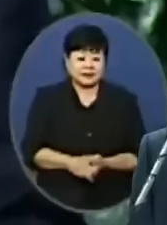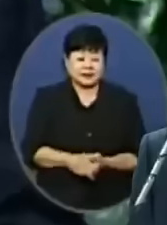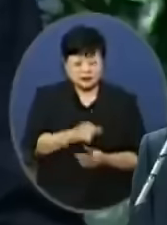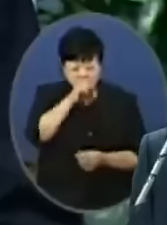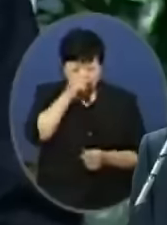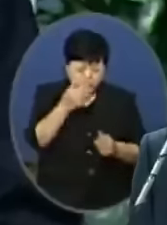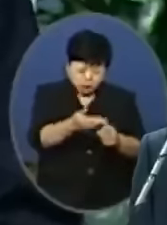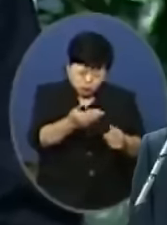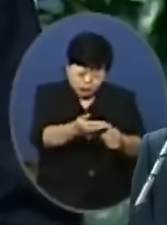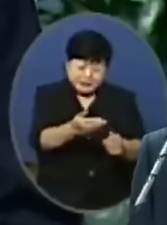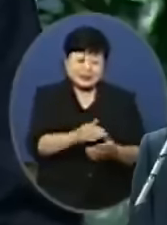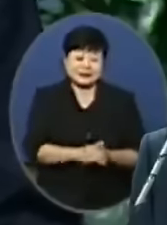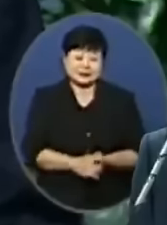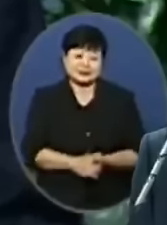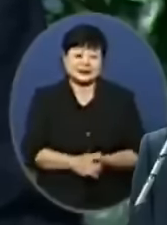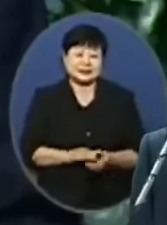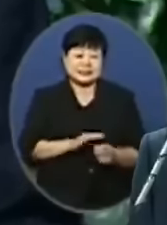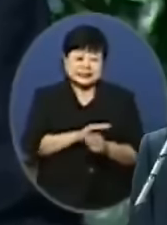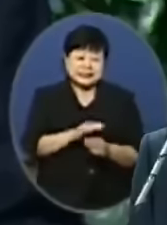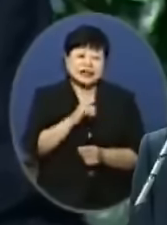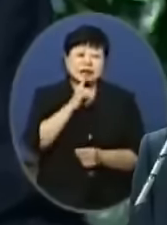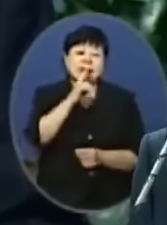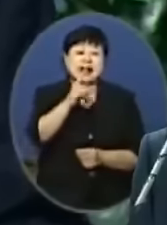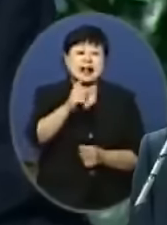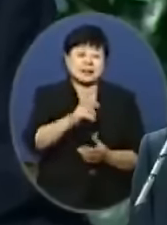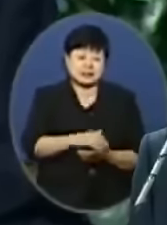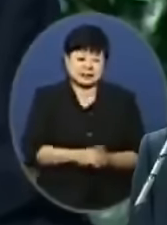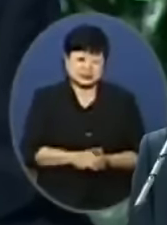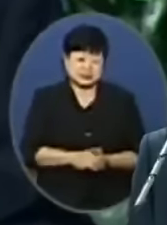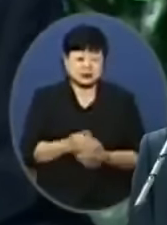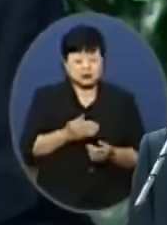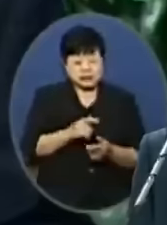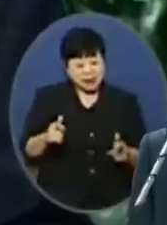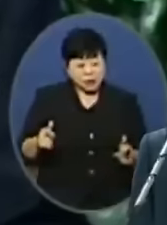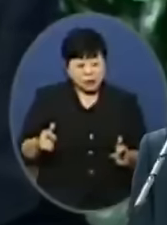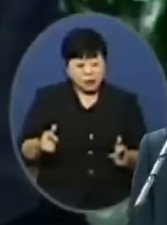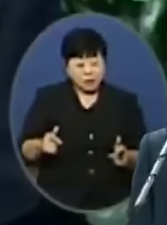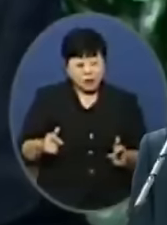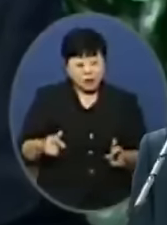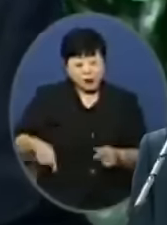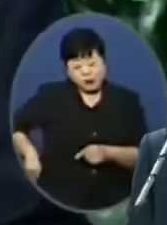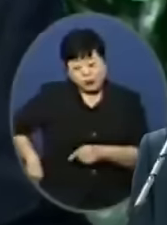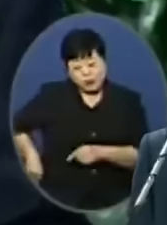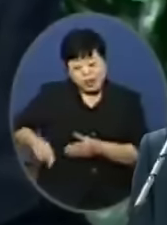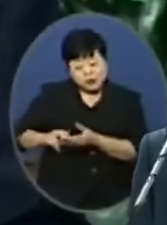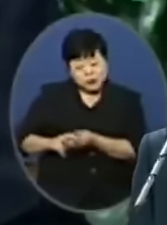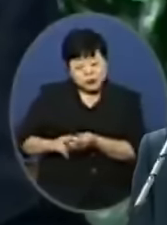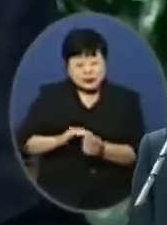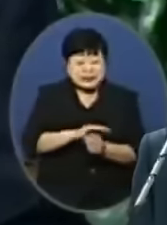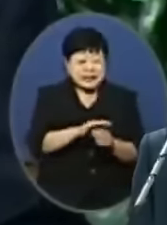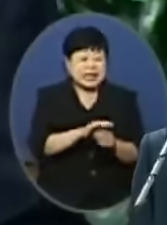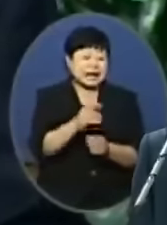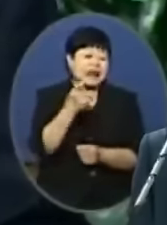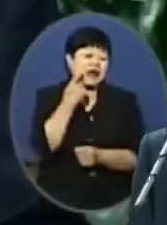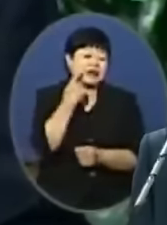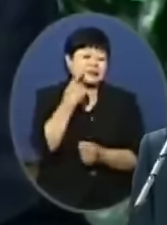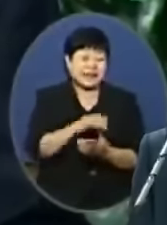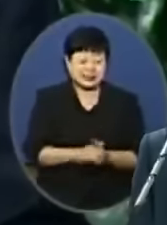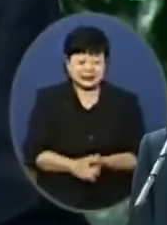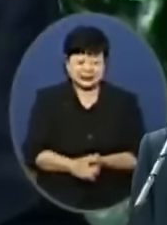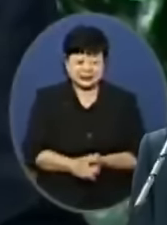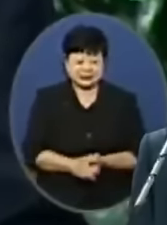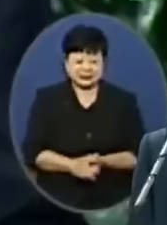줘야 돼요. 사랑하면서 안 주고 뒤에 숨겨놓고 사랑한다면 사랑이